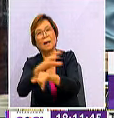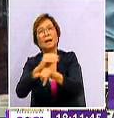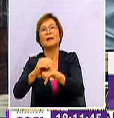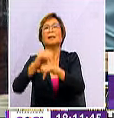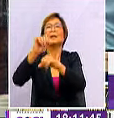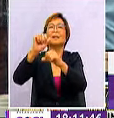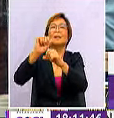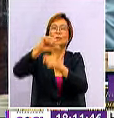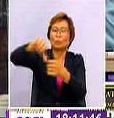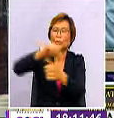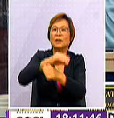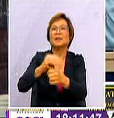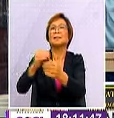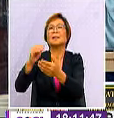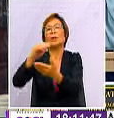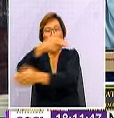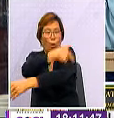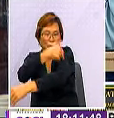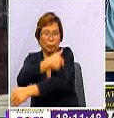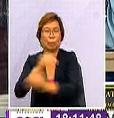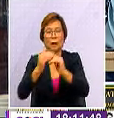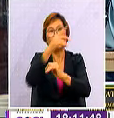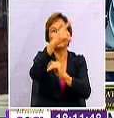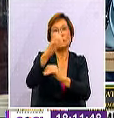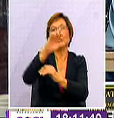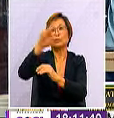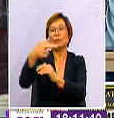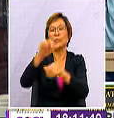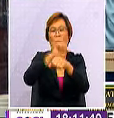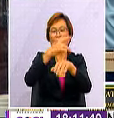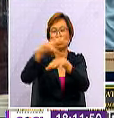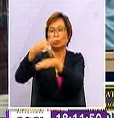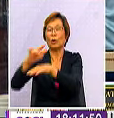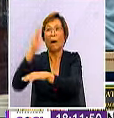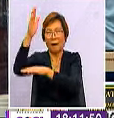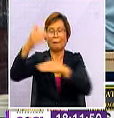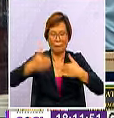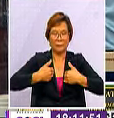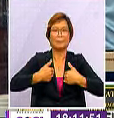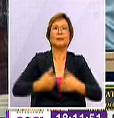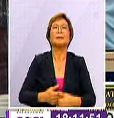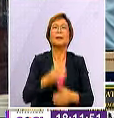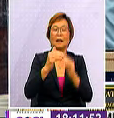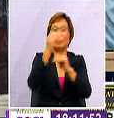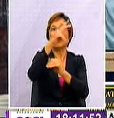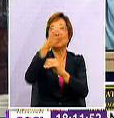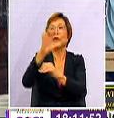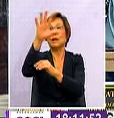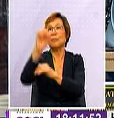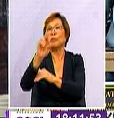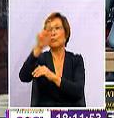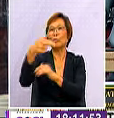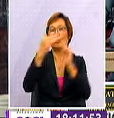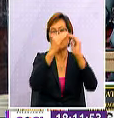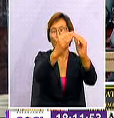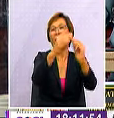hub inovasi dan perubatan. Lebih 100,000 peluang pekerjaan bakal dijana, manakala lebih 250,000